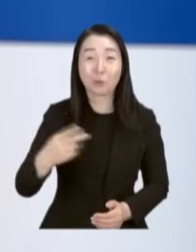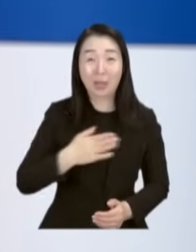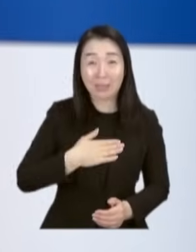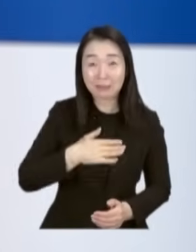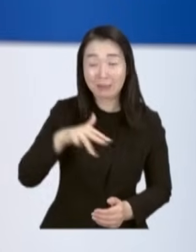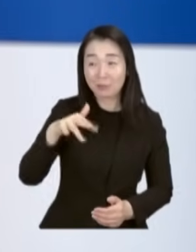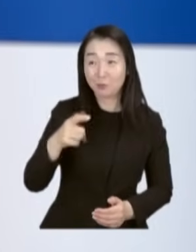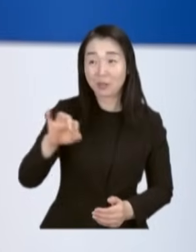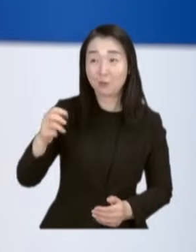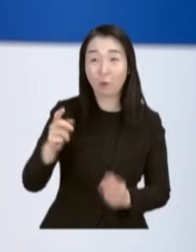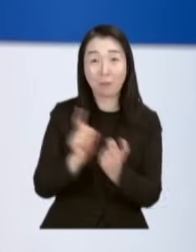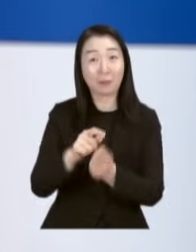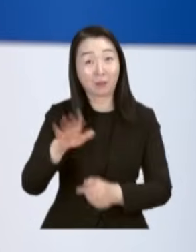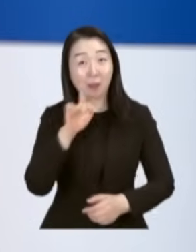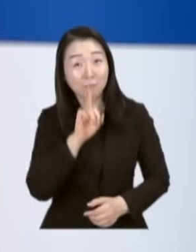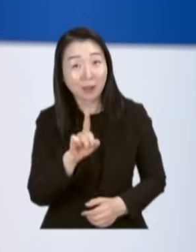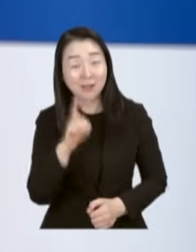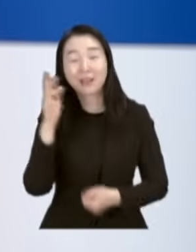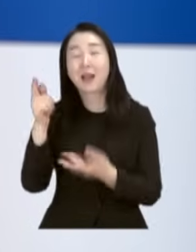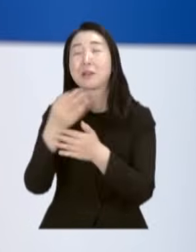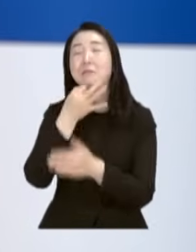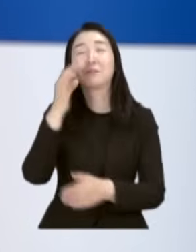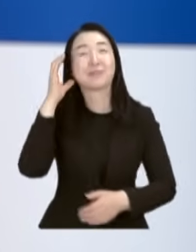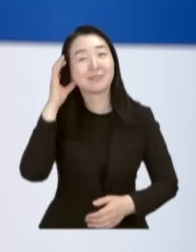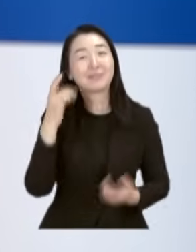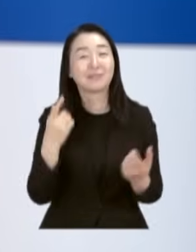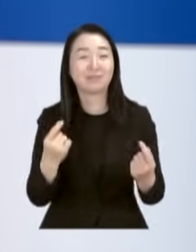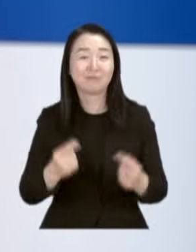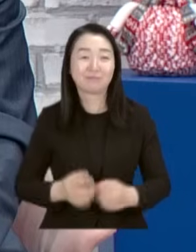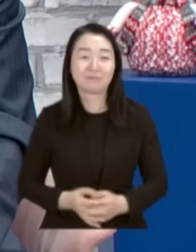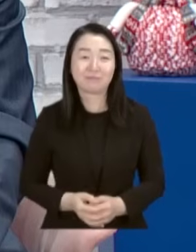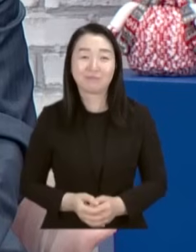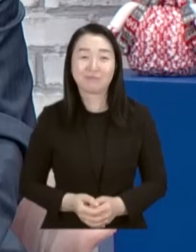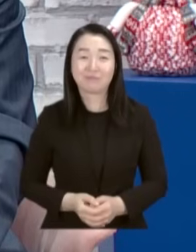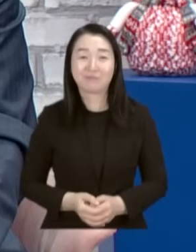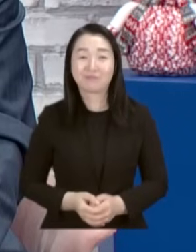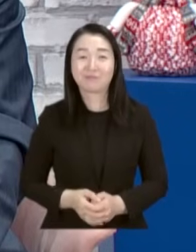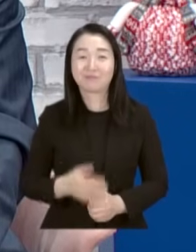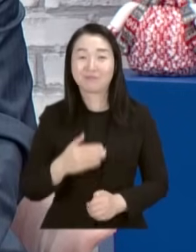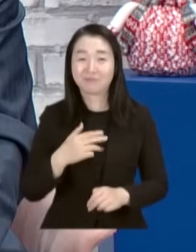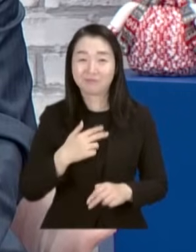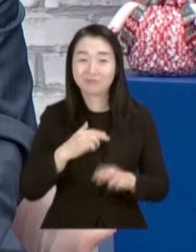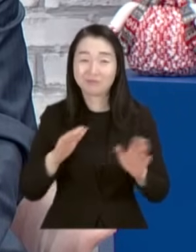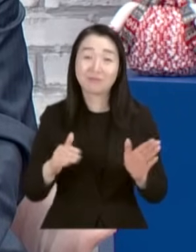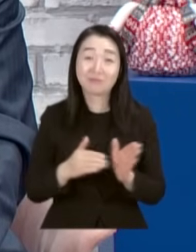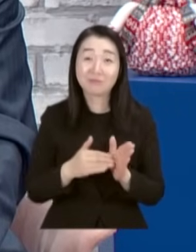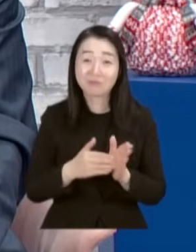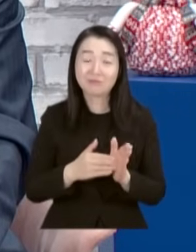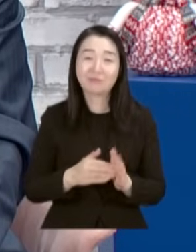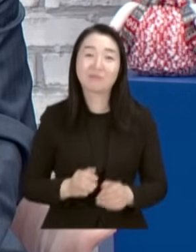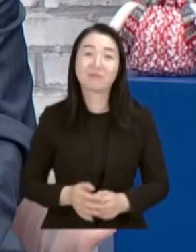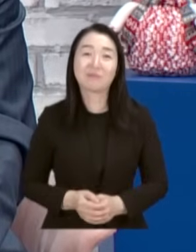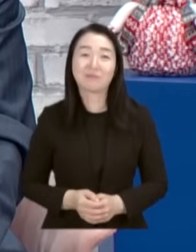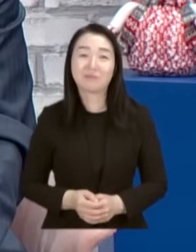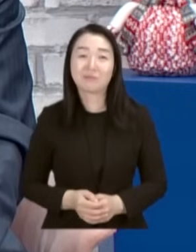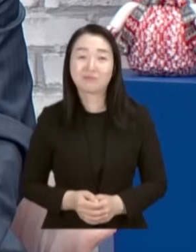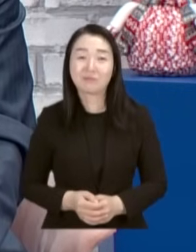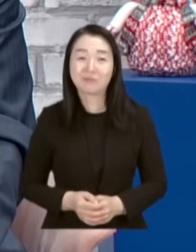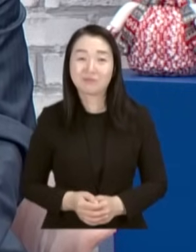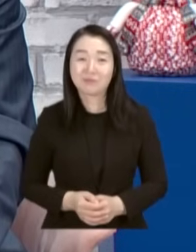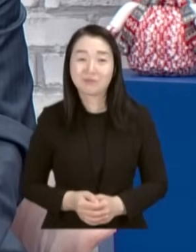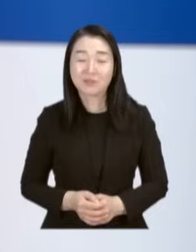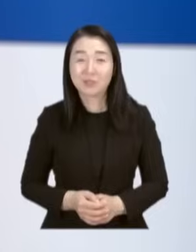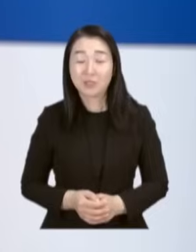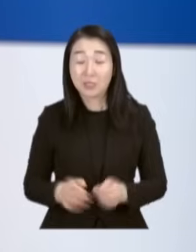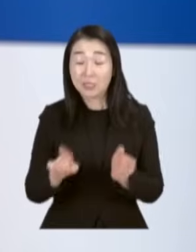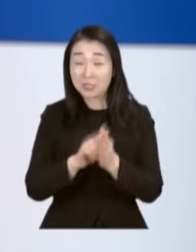최일도를 만나러 가라니. 이게 하나님 음성으로 들리더라. 그치. 저는 지금까지 신학교 다니면서